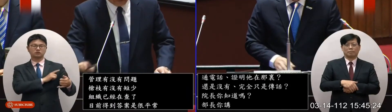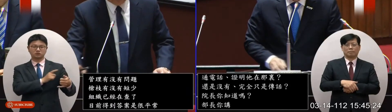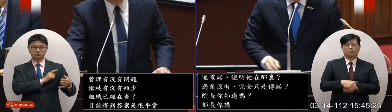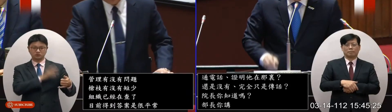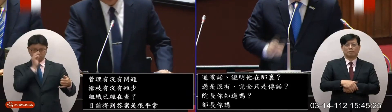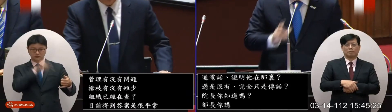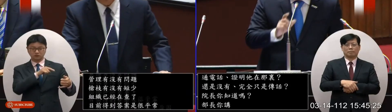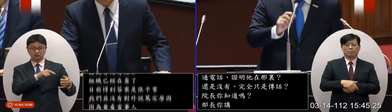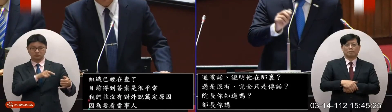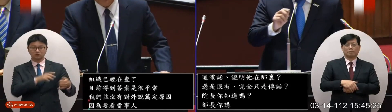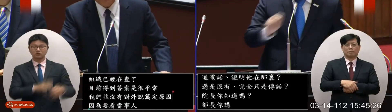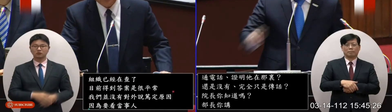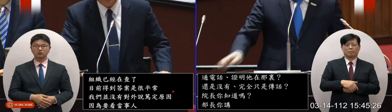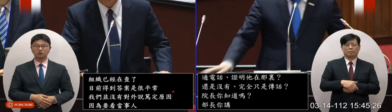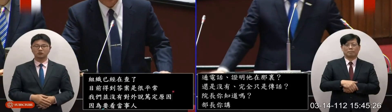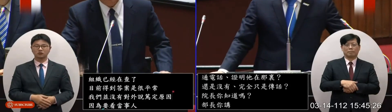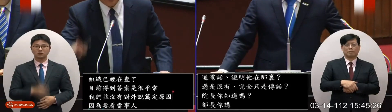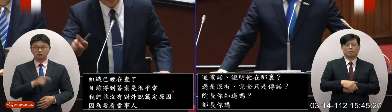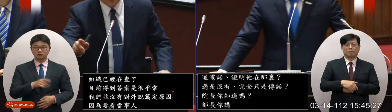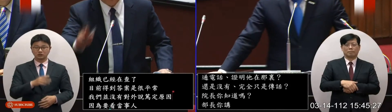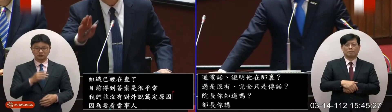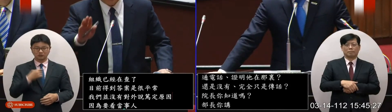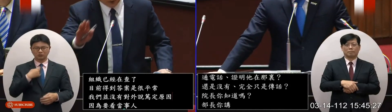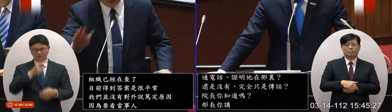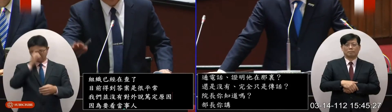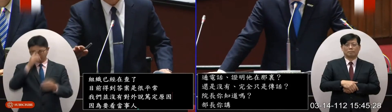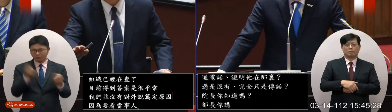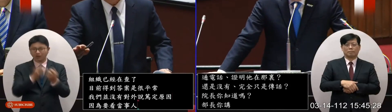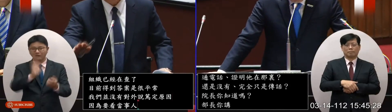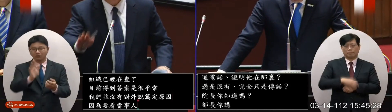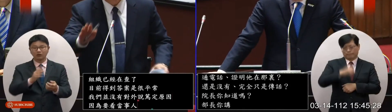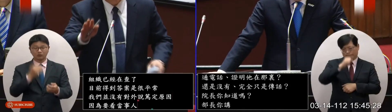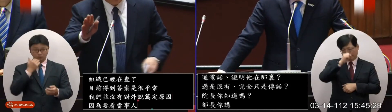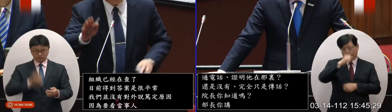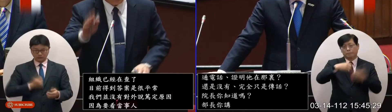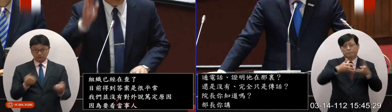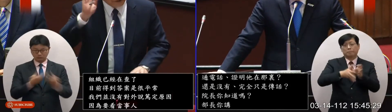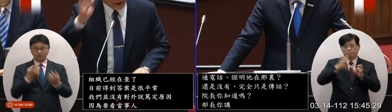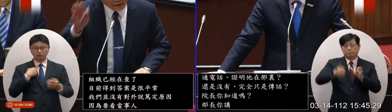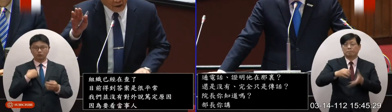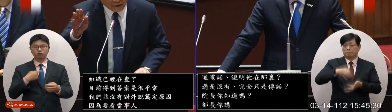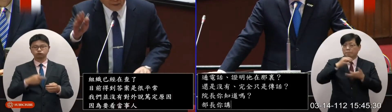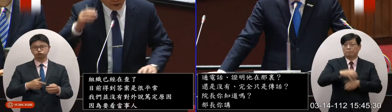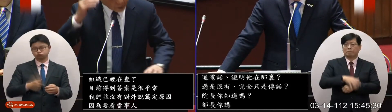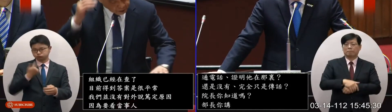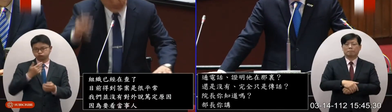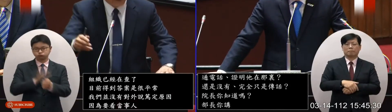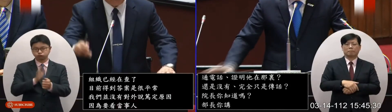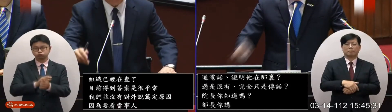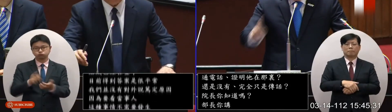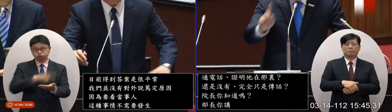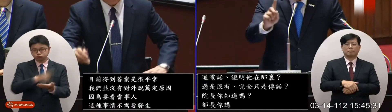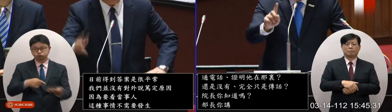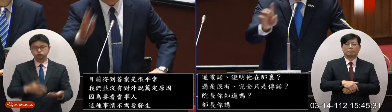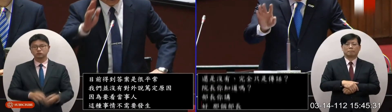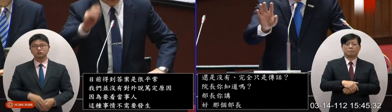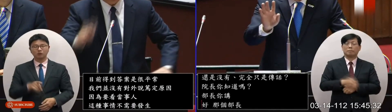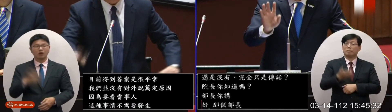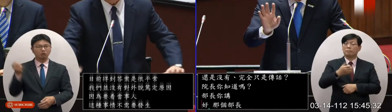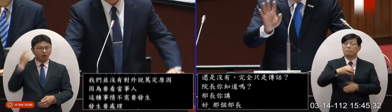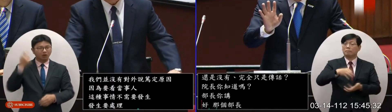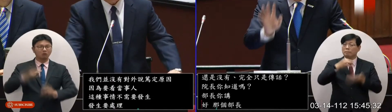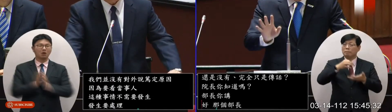以说这种事情都不希望发生，但发生以后我们要统一处理。 哎，部长，你讲 到听到什么有就认定什么。 你